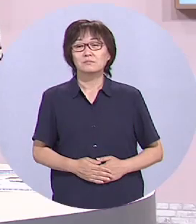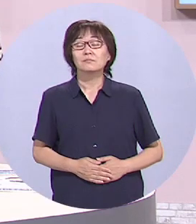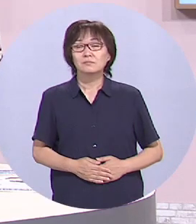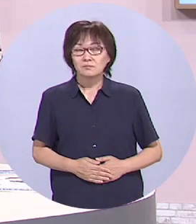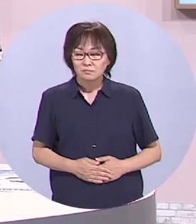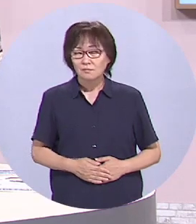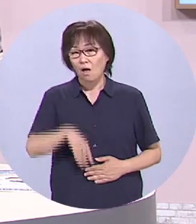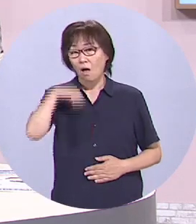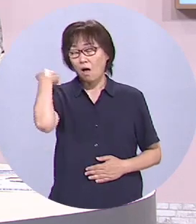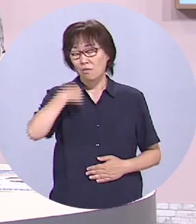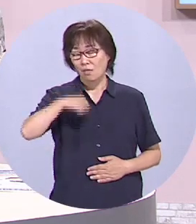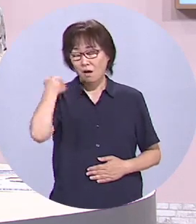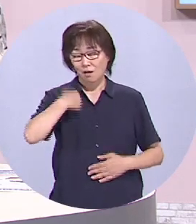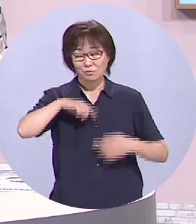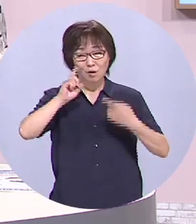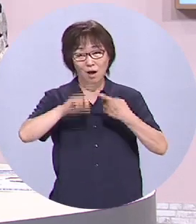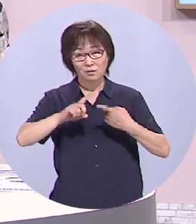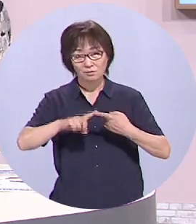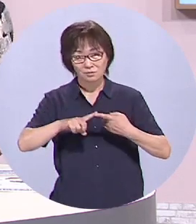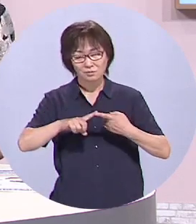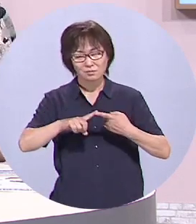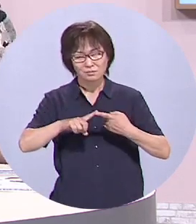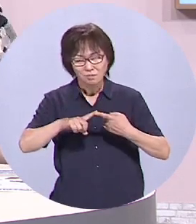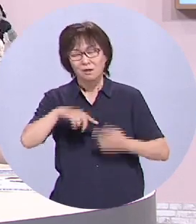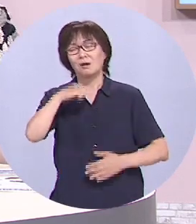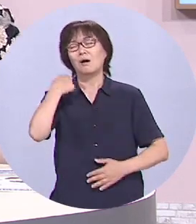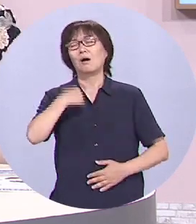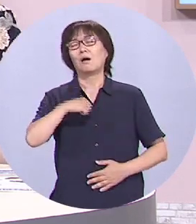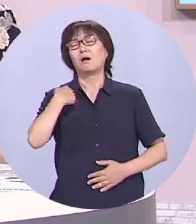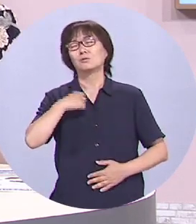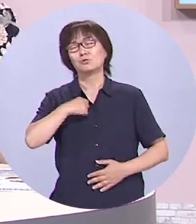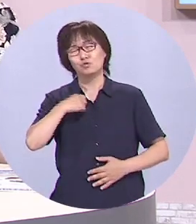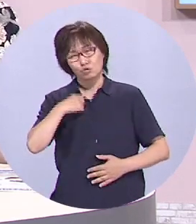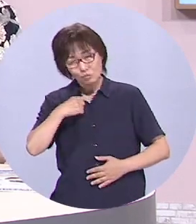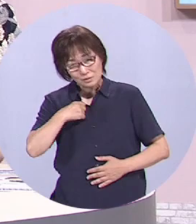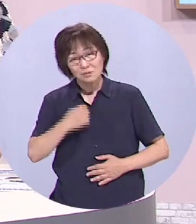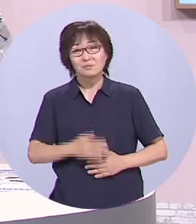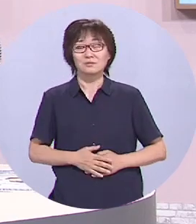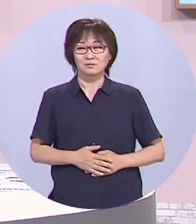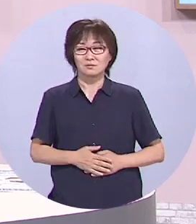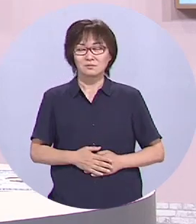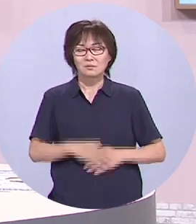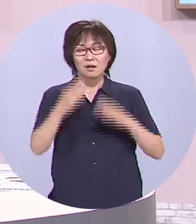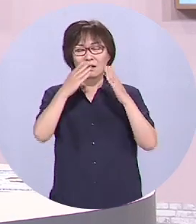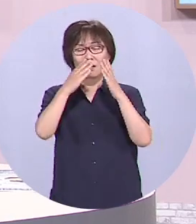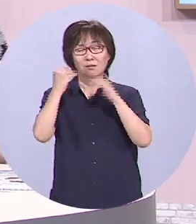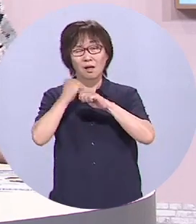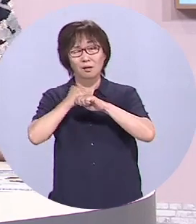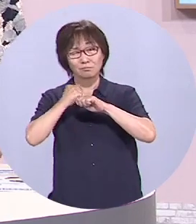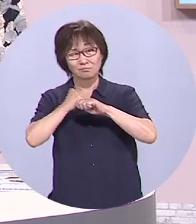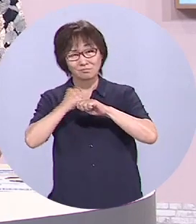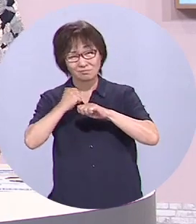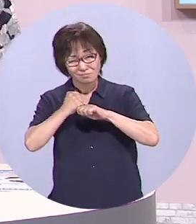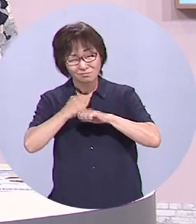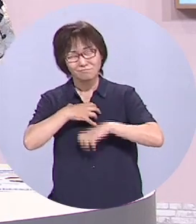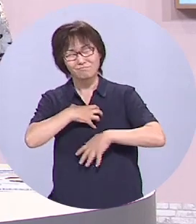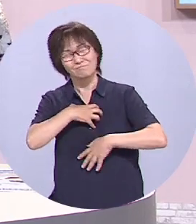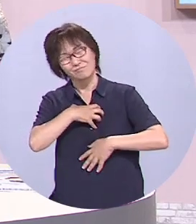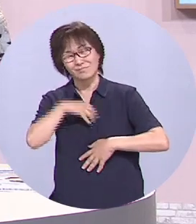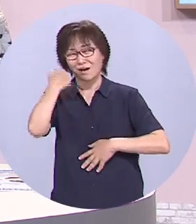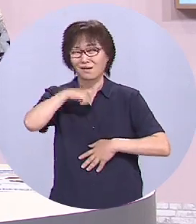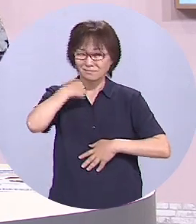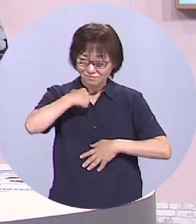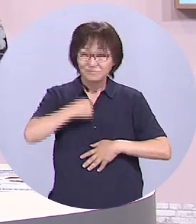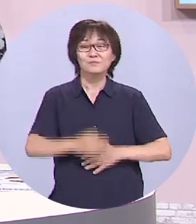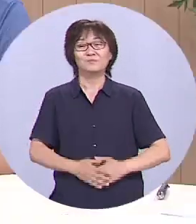ようやくなんか夏らしい夏というか、もう蒸しますね。 そうですね、はい、ちょっともう寝づらいというか、ね、苦しい夜が、ね、続くようになりました